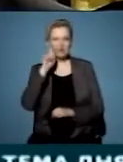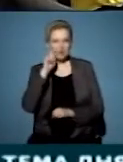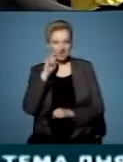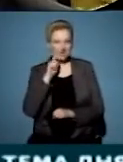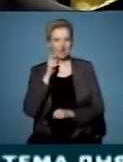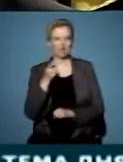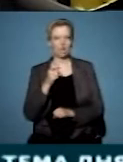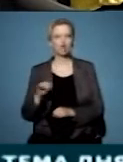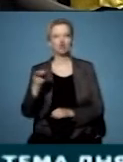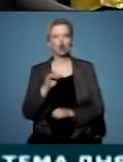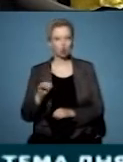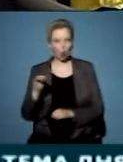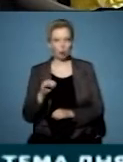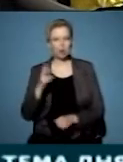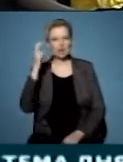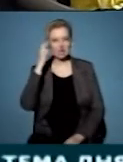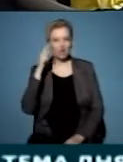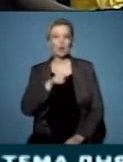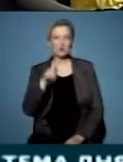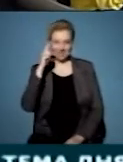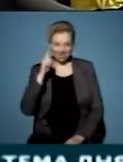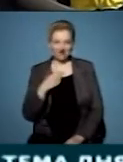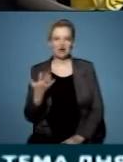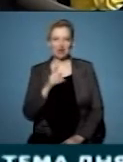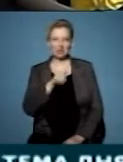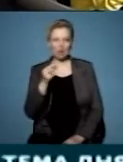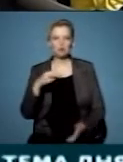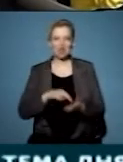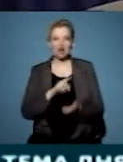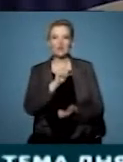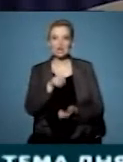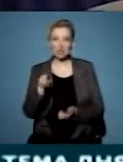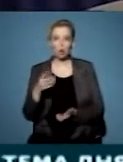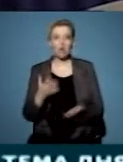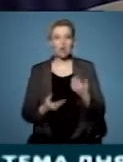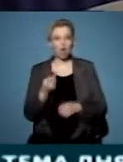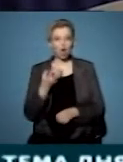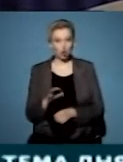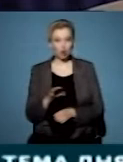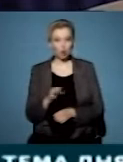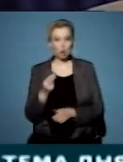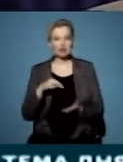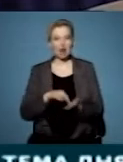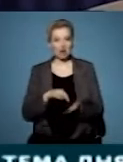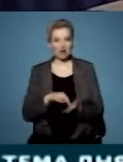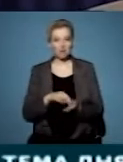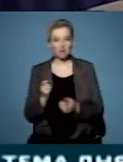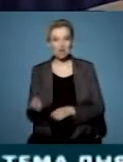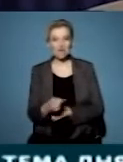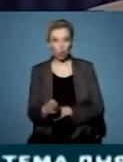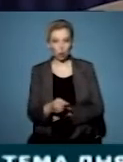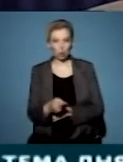Вінниця, Житомир, Київ. Ви ж знаєте, які тарифи там. То якщо тариф в